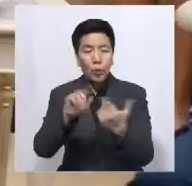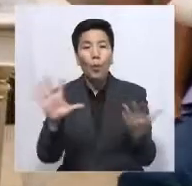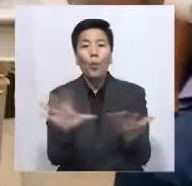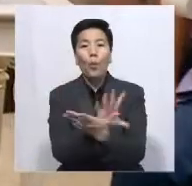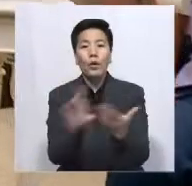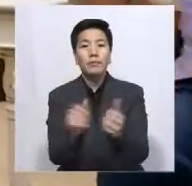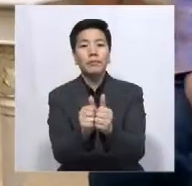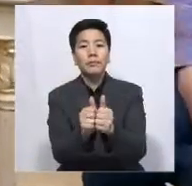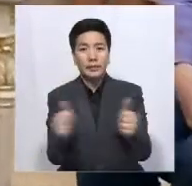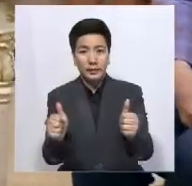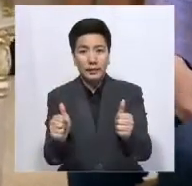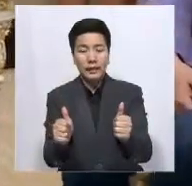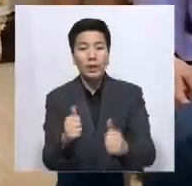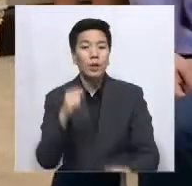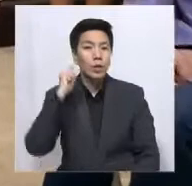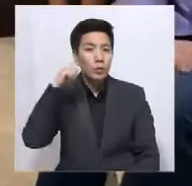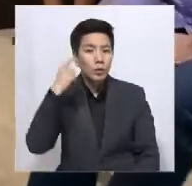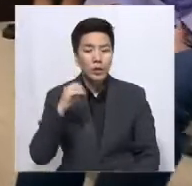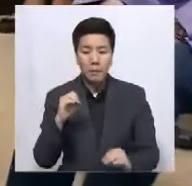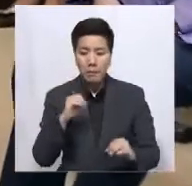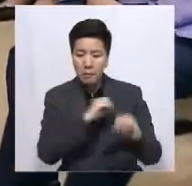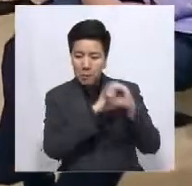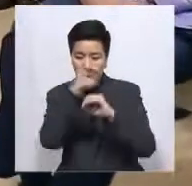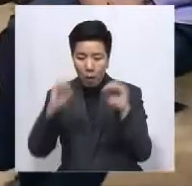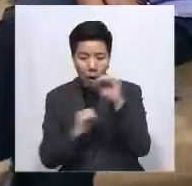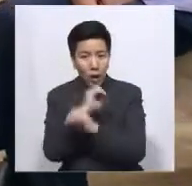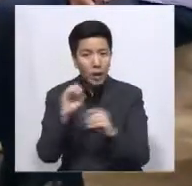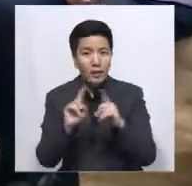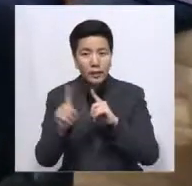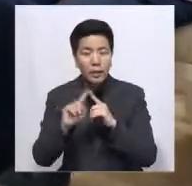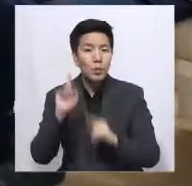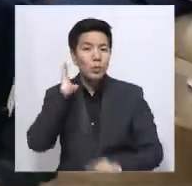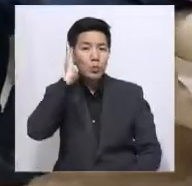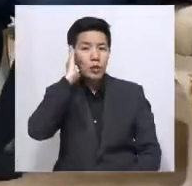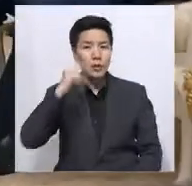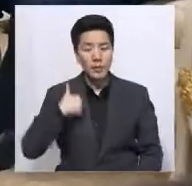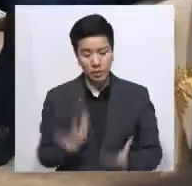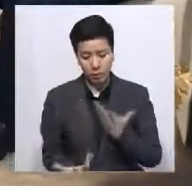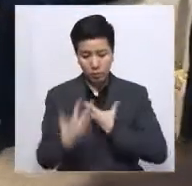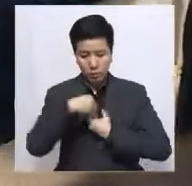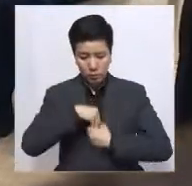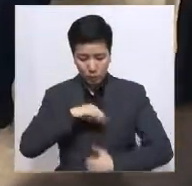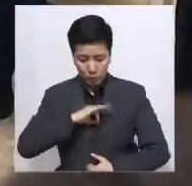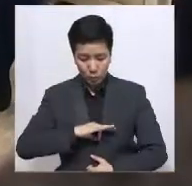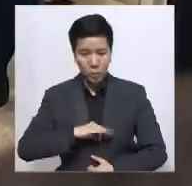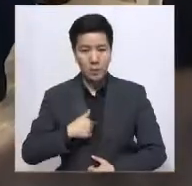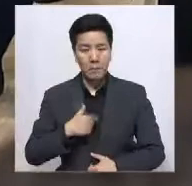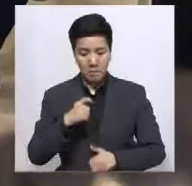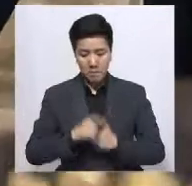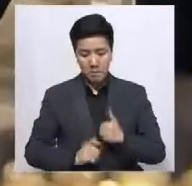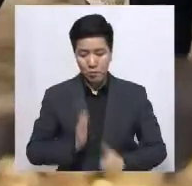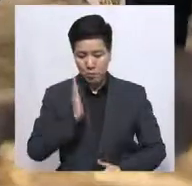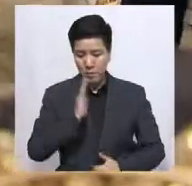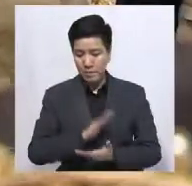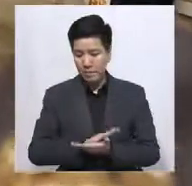ของเรานะผู้หญิงก็ปลอดภัยผู้ชายก็มีเขาเรียกอะไรมีจิตสำนึกมีความเป็นความสมดุลความสม